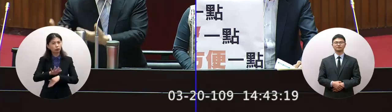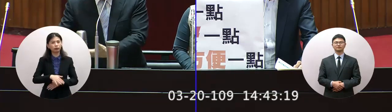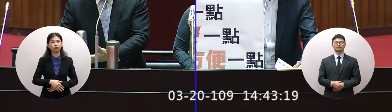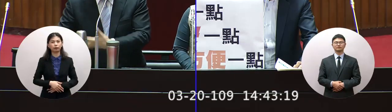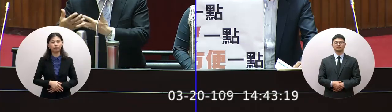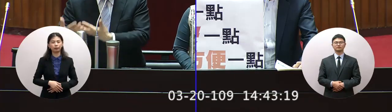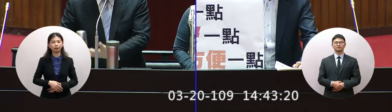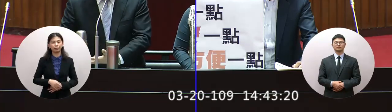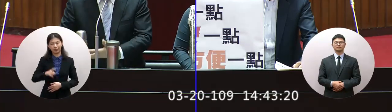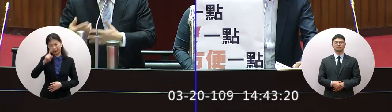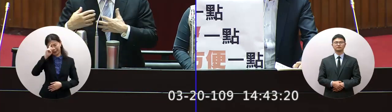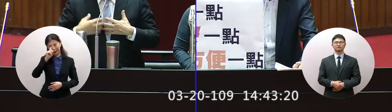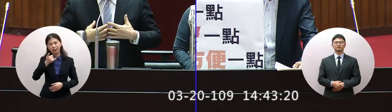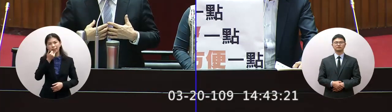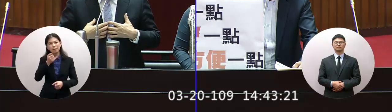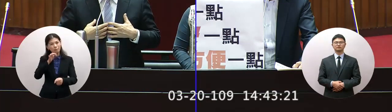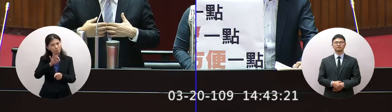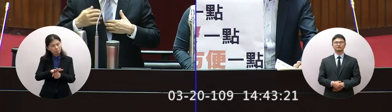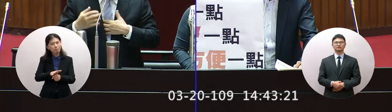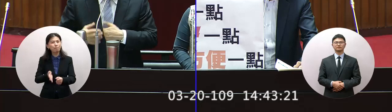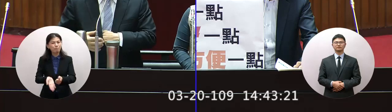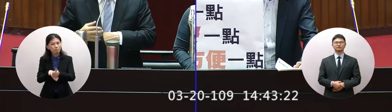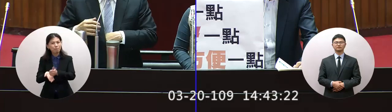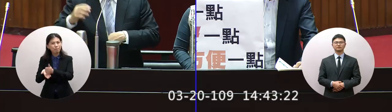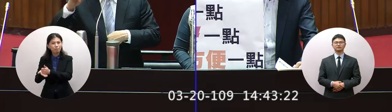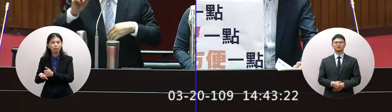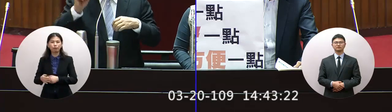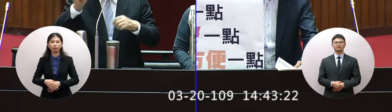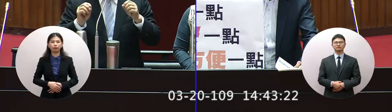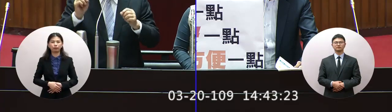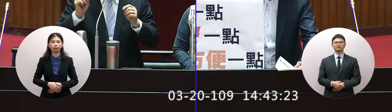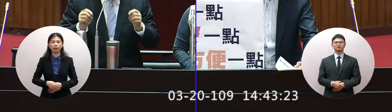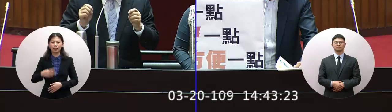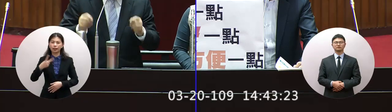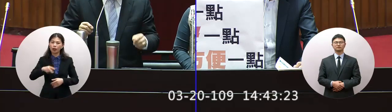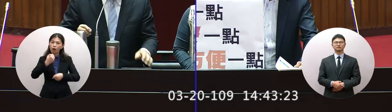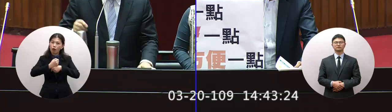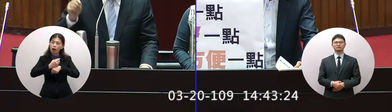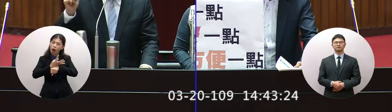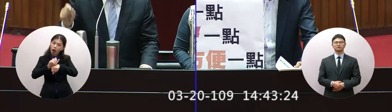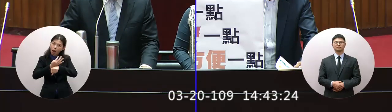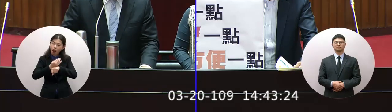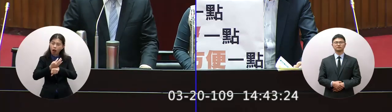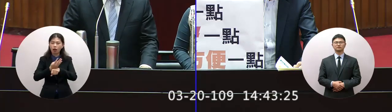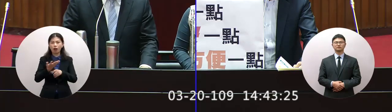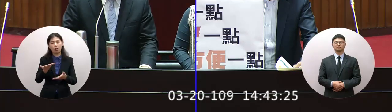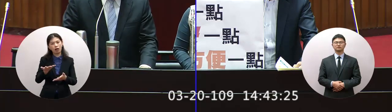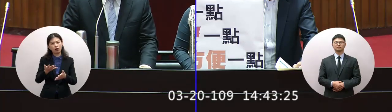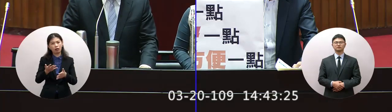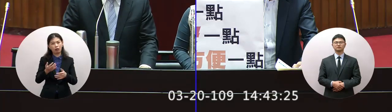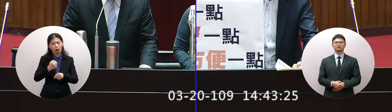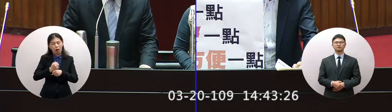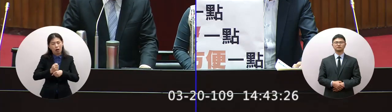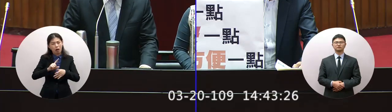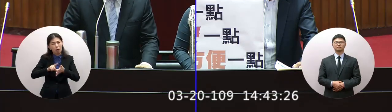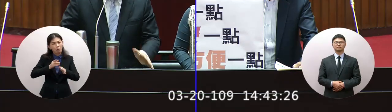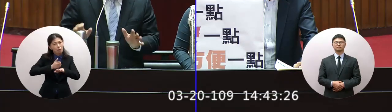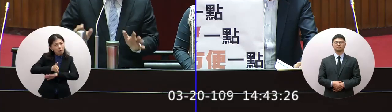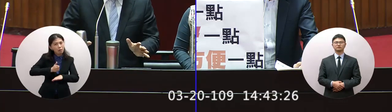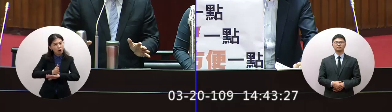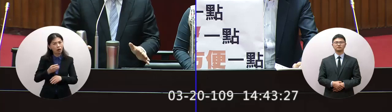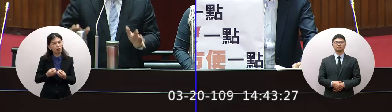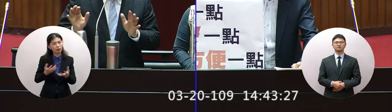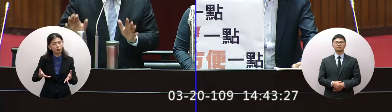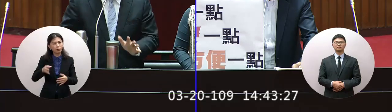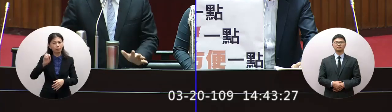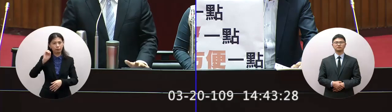们鼓励补偿。那至于作业的这个时间数等等，也都有交代总经理，